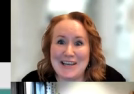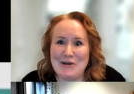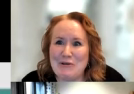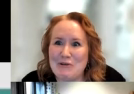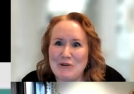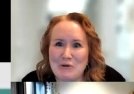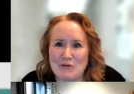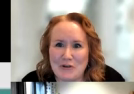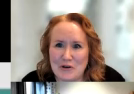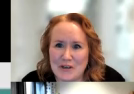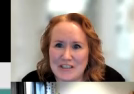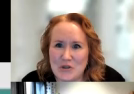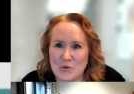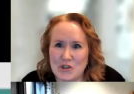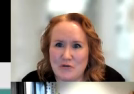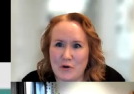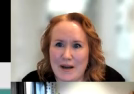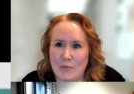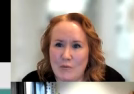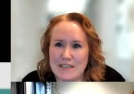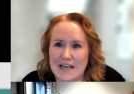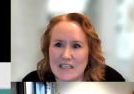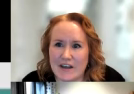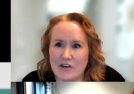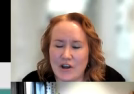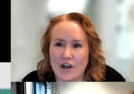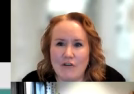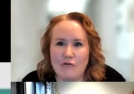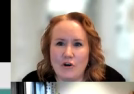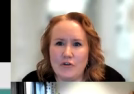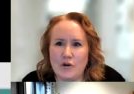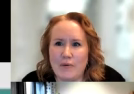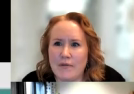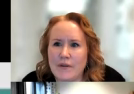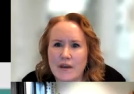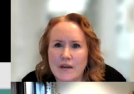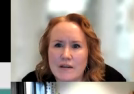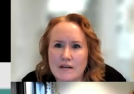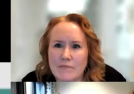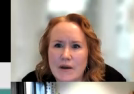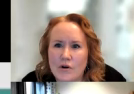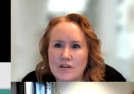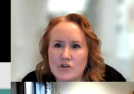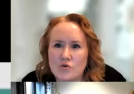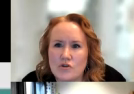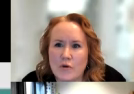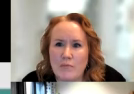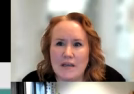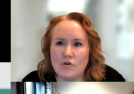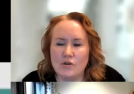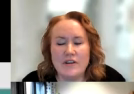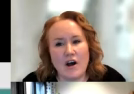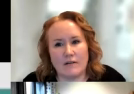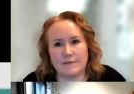egne nettsteder utenfor organisasjonens formelle publiseringsverktøy, hvordan gjør man det med organisasjonsnummer